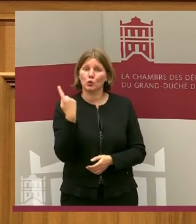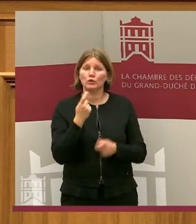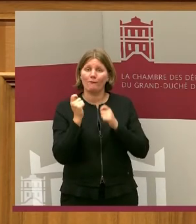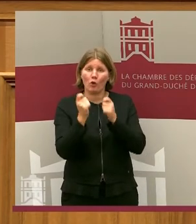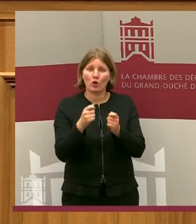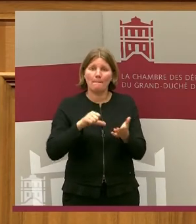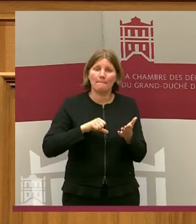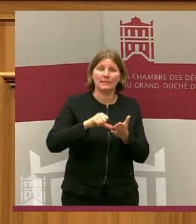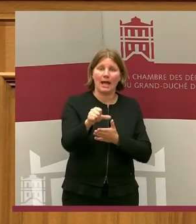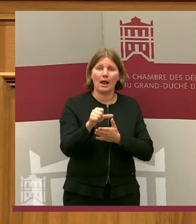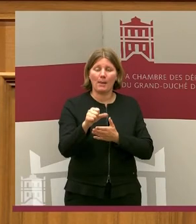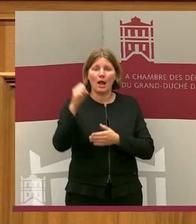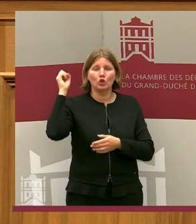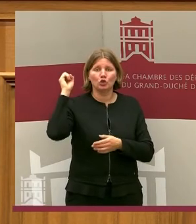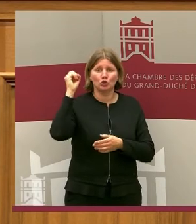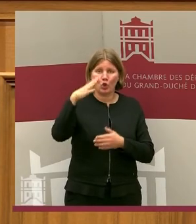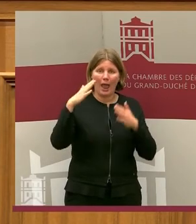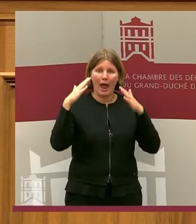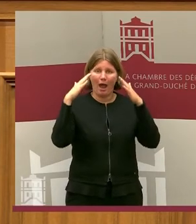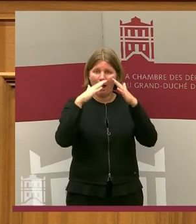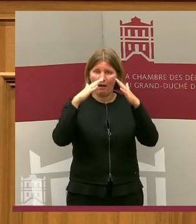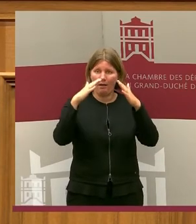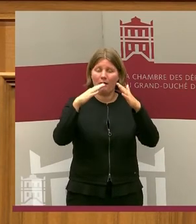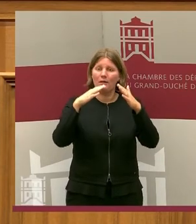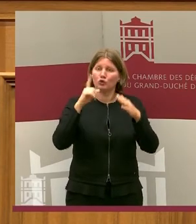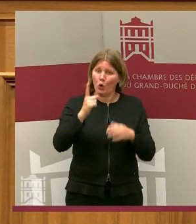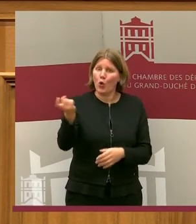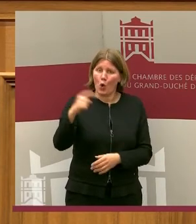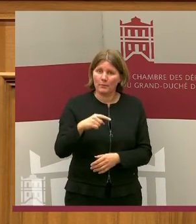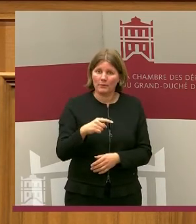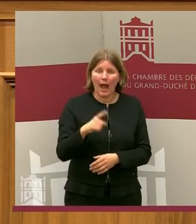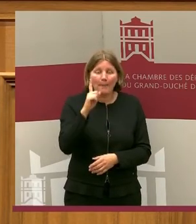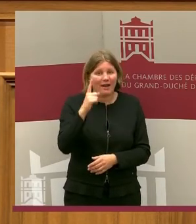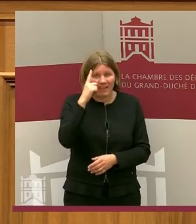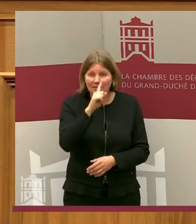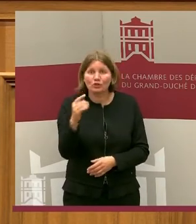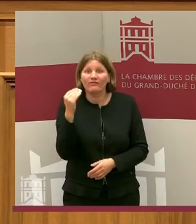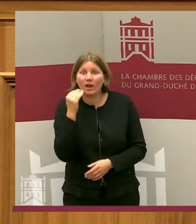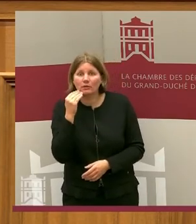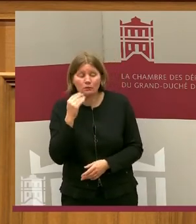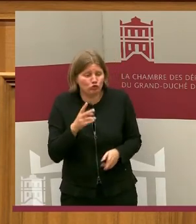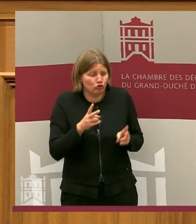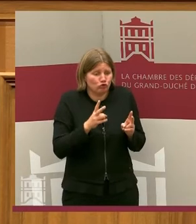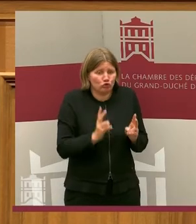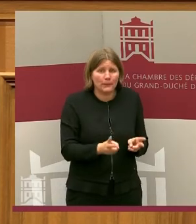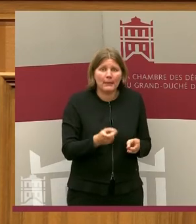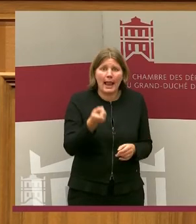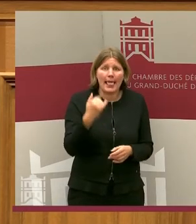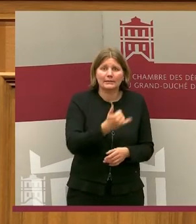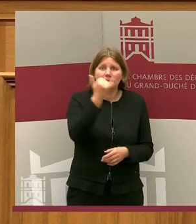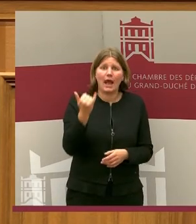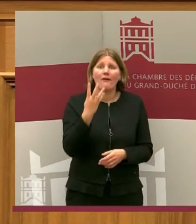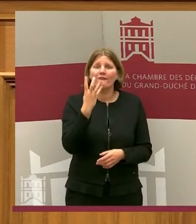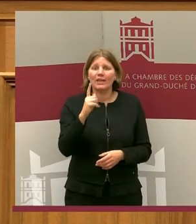bezahlbare Photovoltaik soll kommen. Auch wenn nachher nicht gewusst ist, wie nie. Es mag ja stimmen, dass letztes Jahr auch 4,6